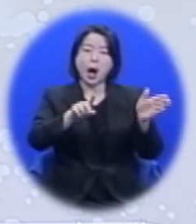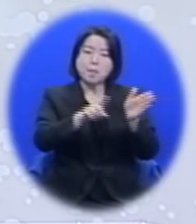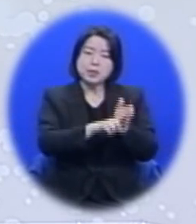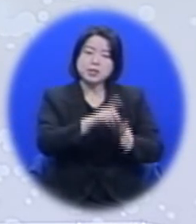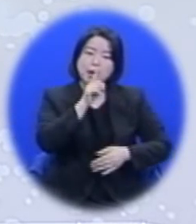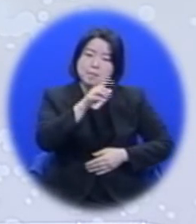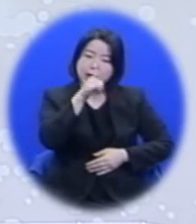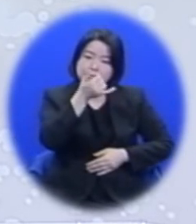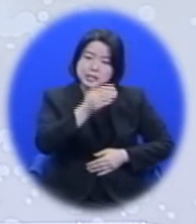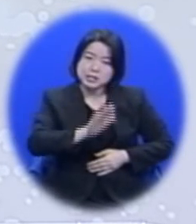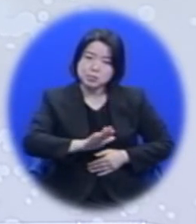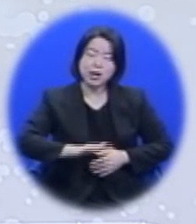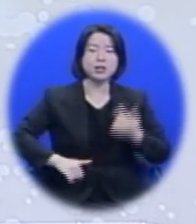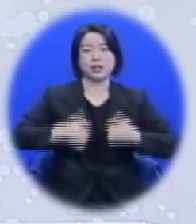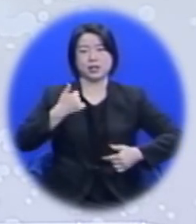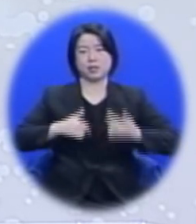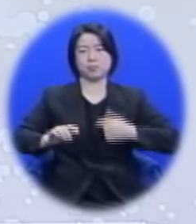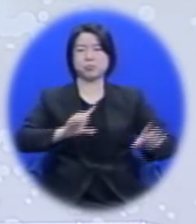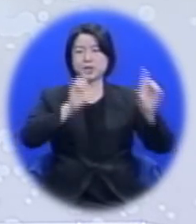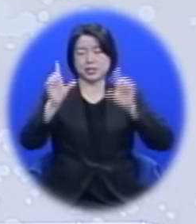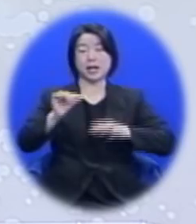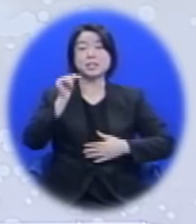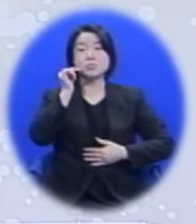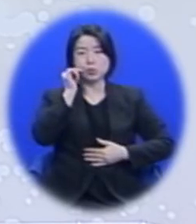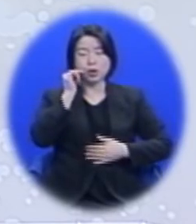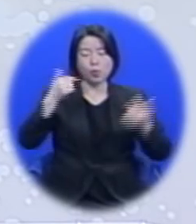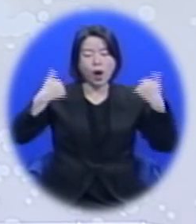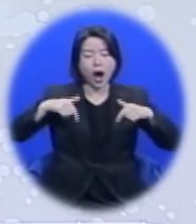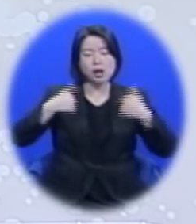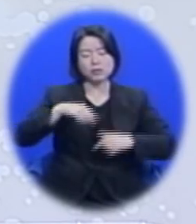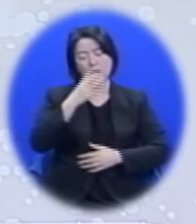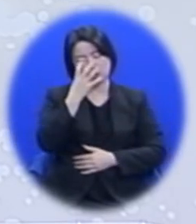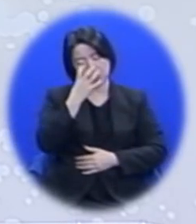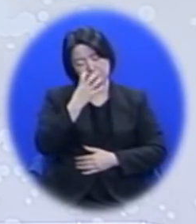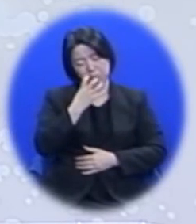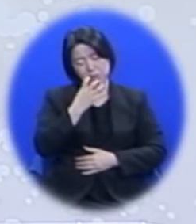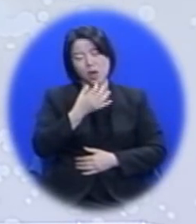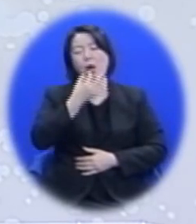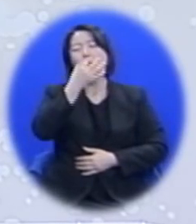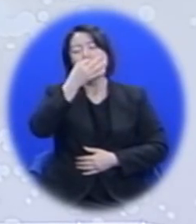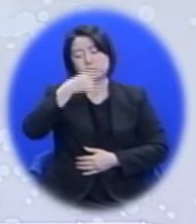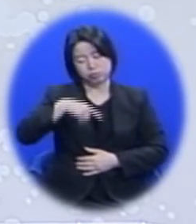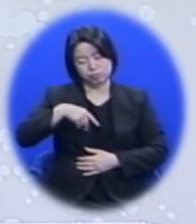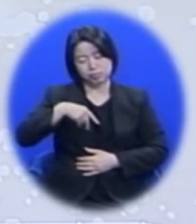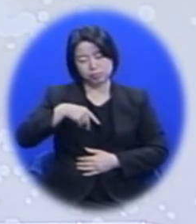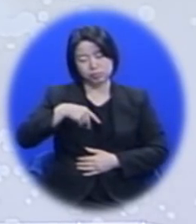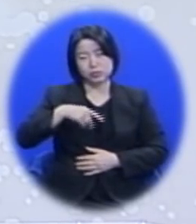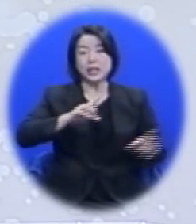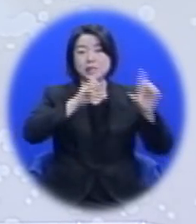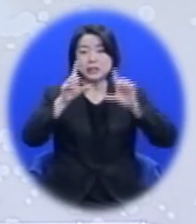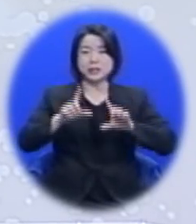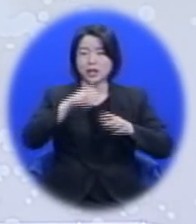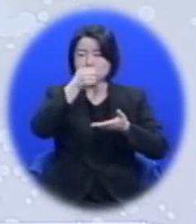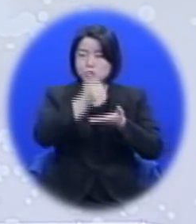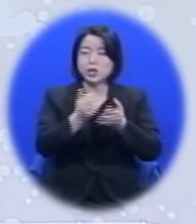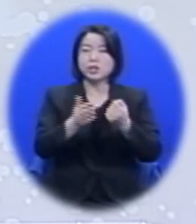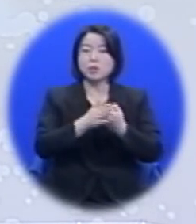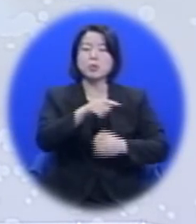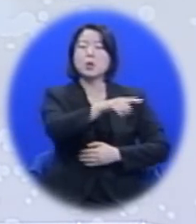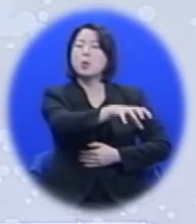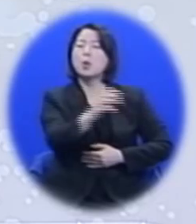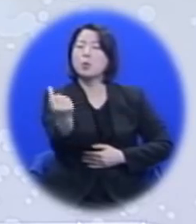하면서 기쁘게 살지 못하고 늘 우울하게 한숨만 쉬며 산 죄 때문에 여기